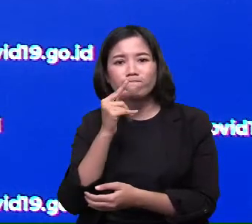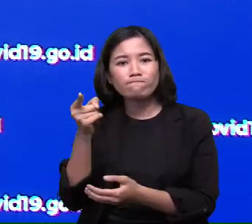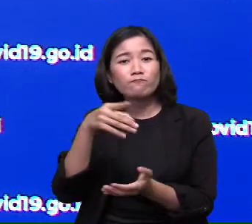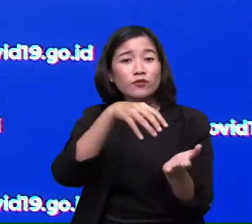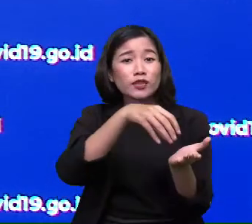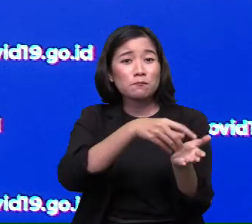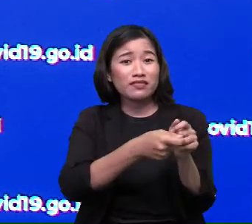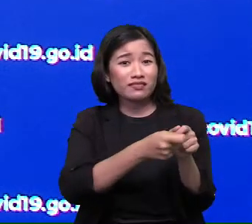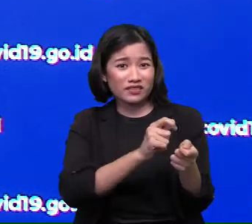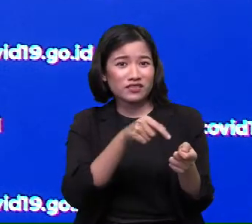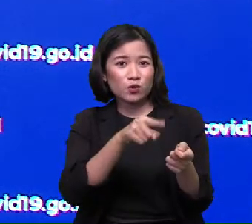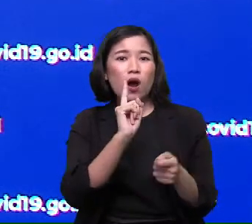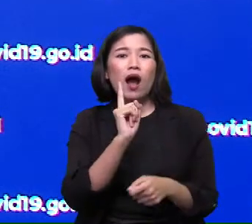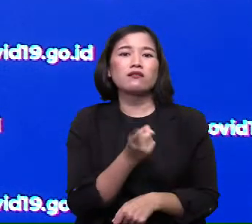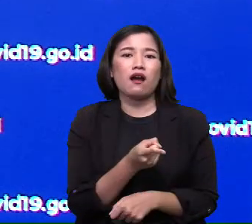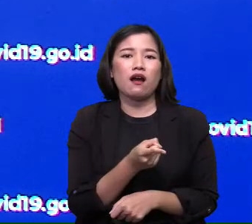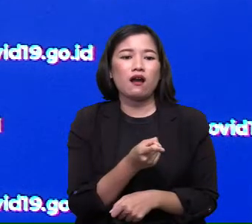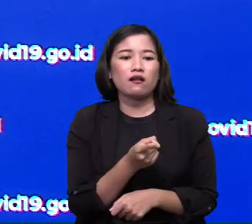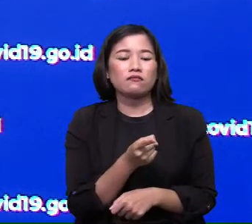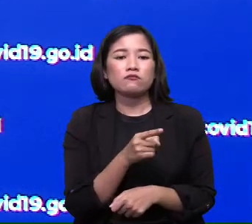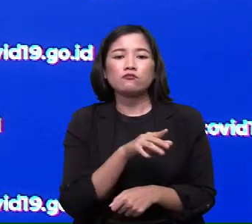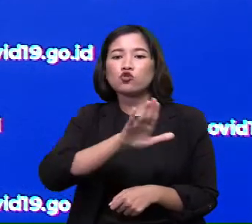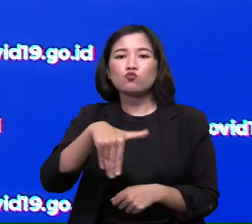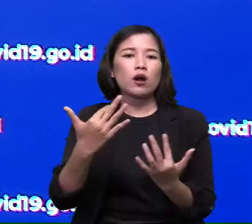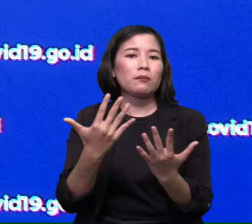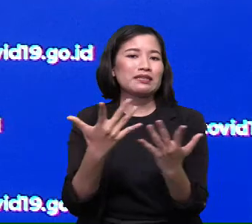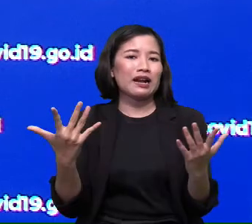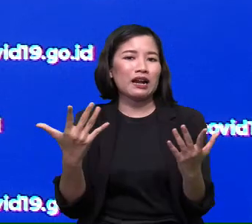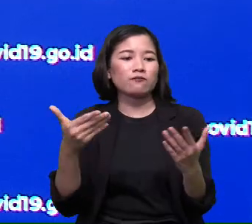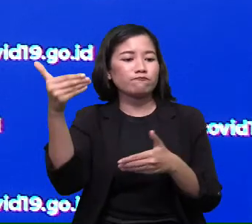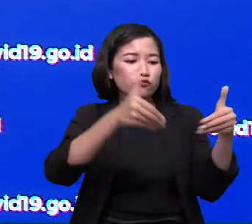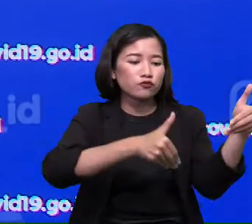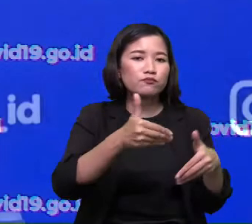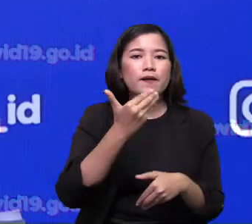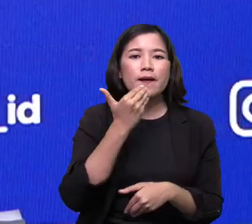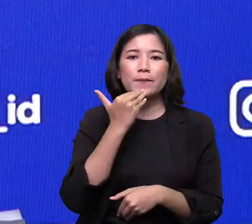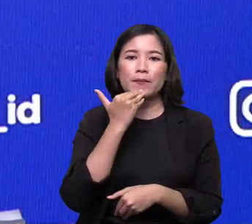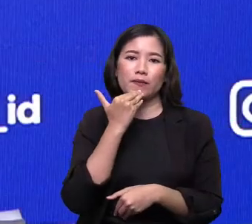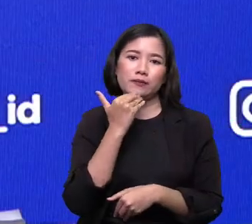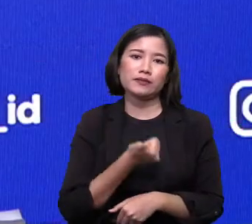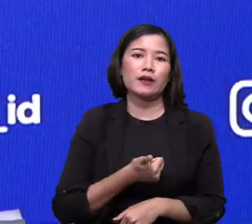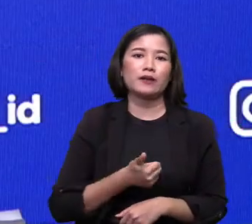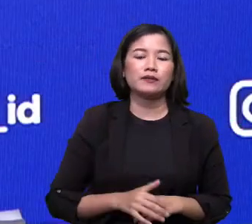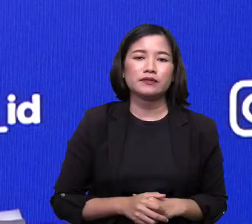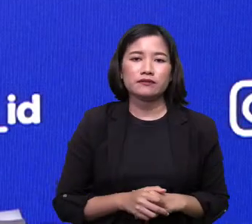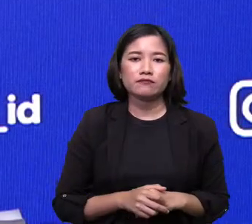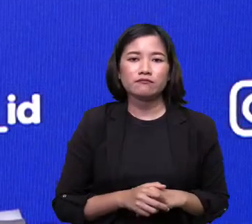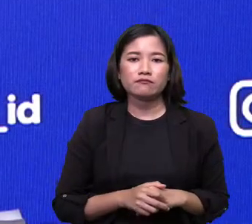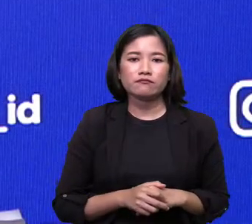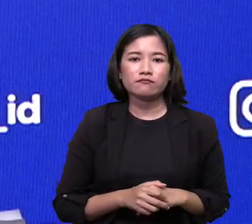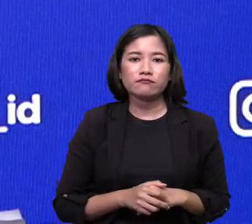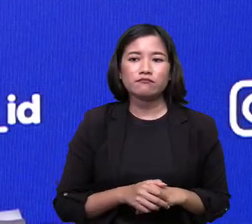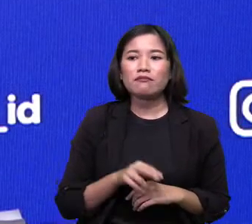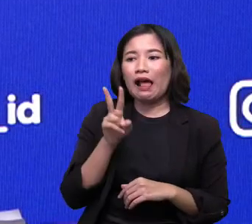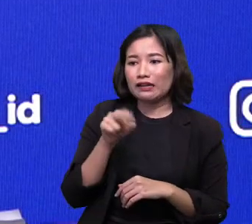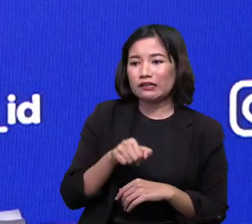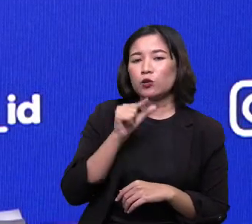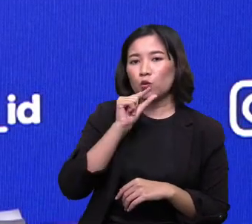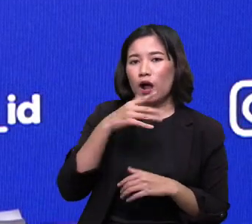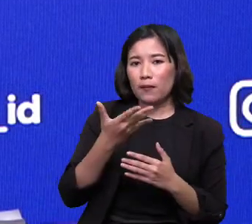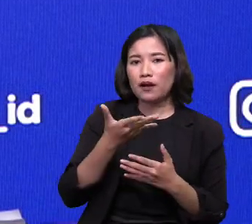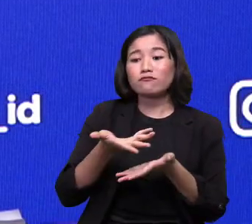tempat testing ada Hai dan mudah dijangkau oleh seluruh lapisan masyarakat Hai kembali menguatkan treatment atau